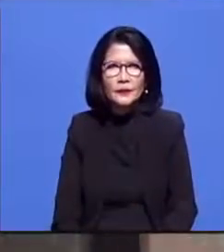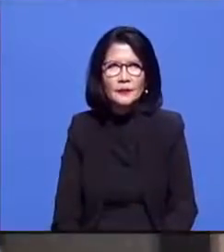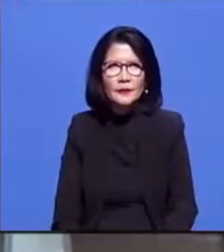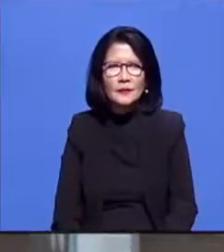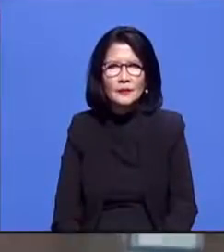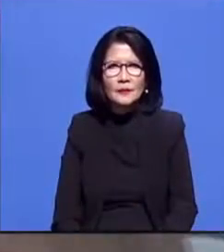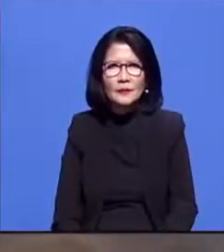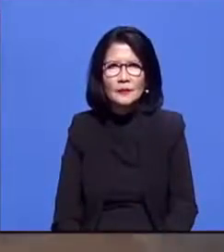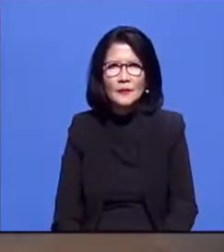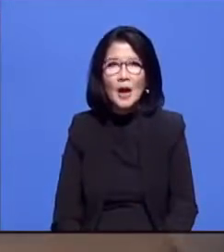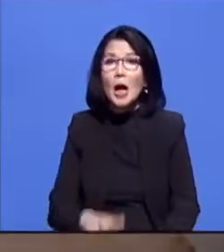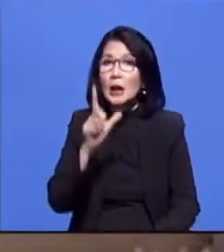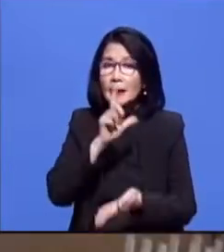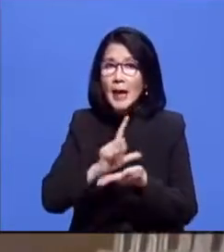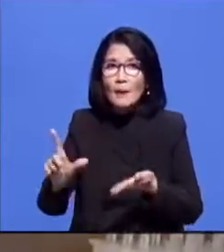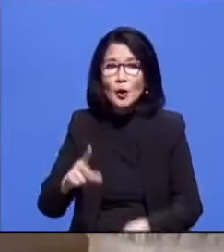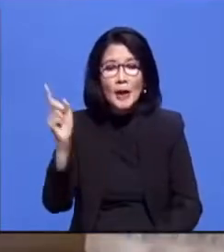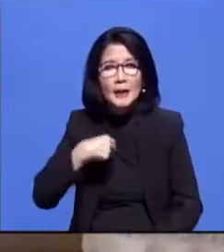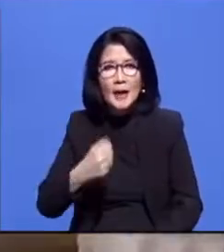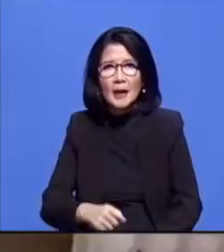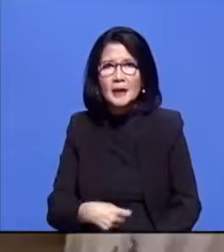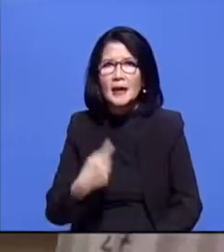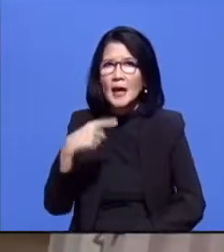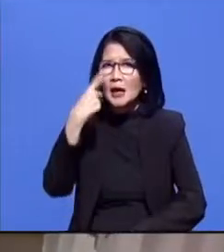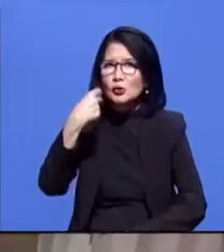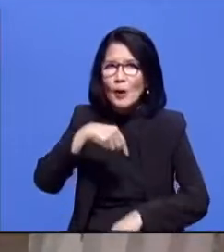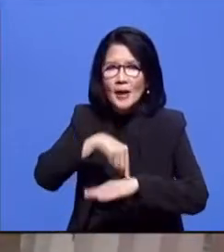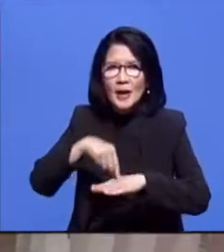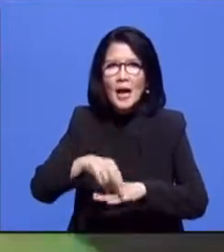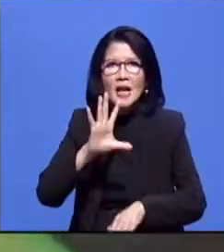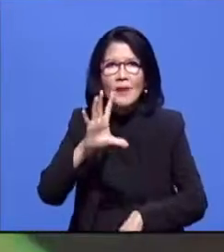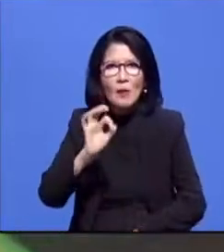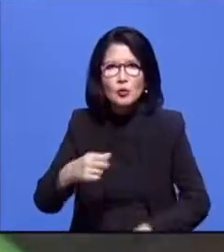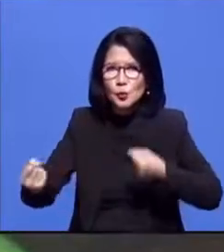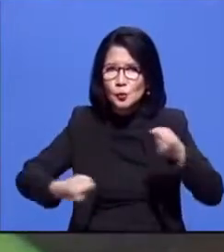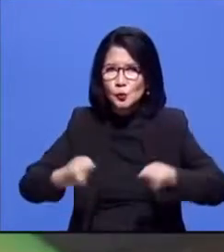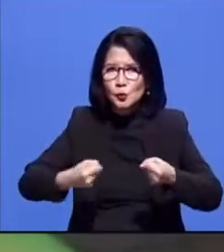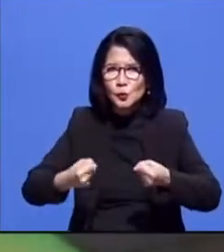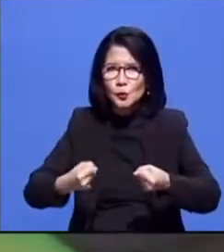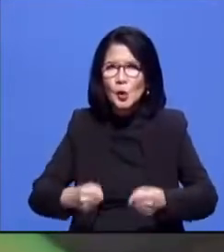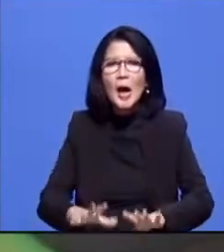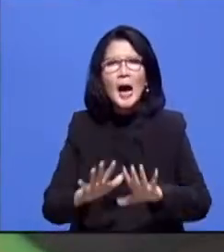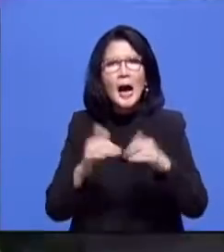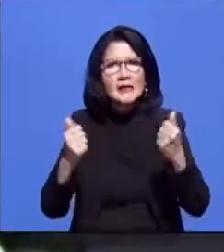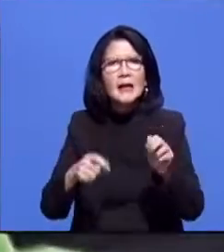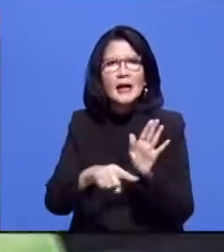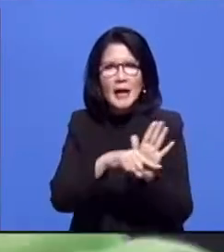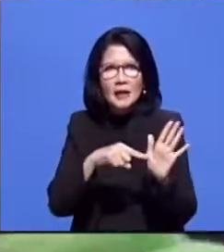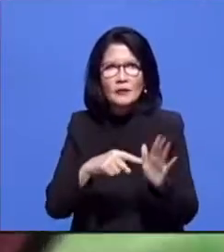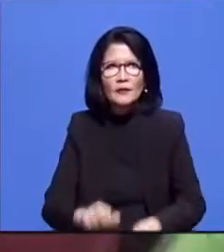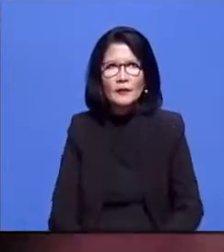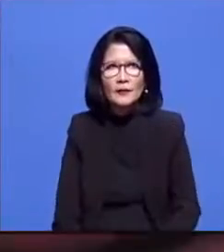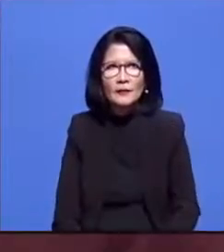Liputan Trans7 melaporkan dari pemeriksaan swab antigen sekitar 50 pengendara, sementara hasilnya negatif.